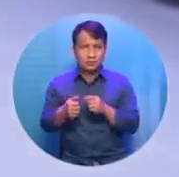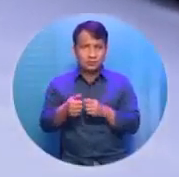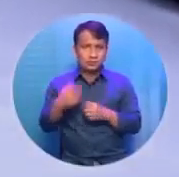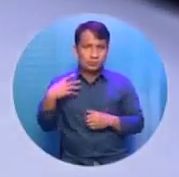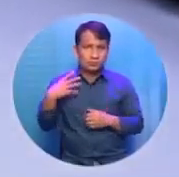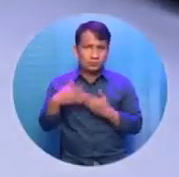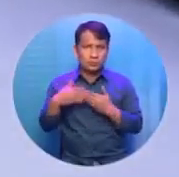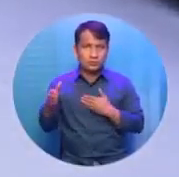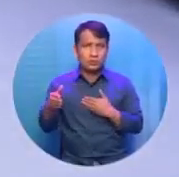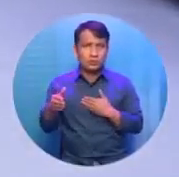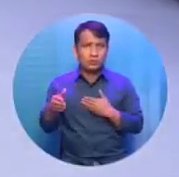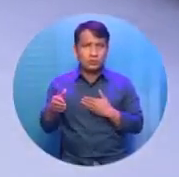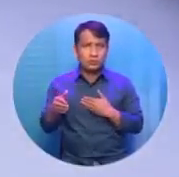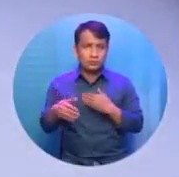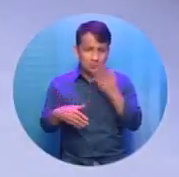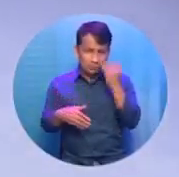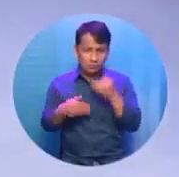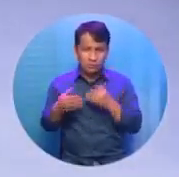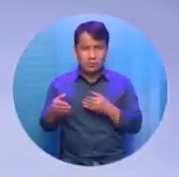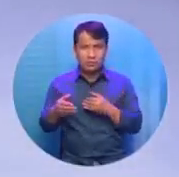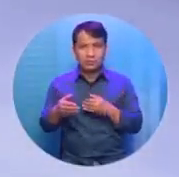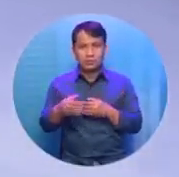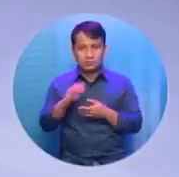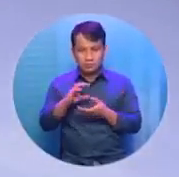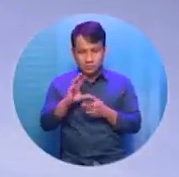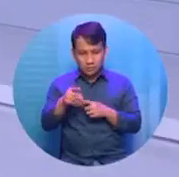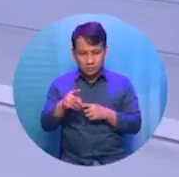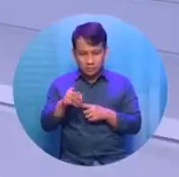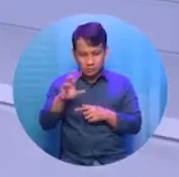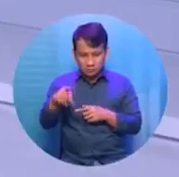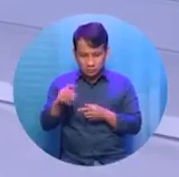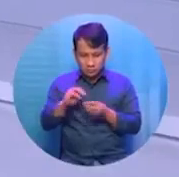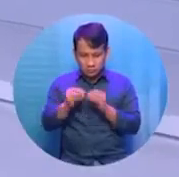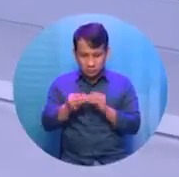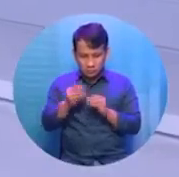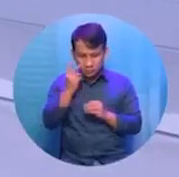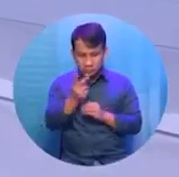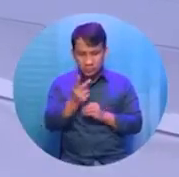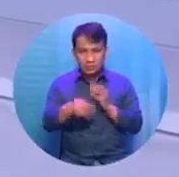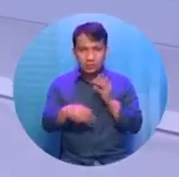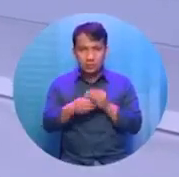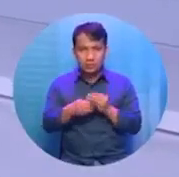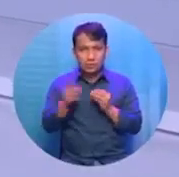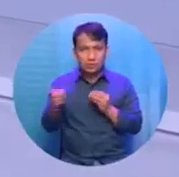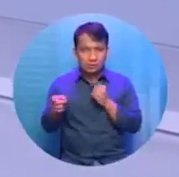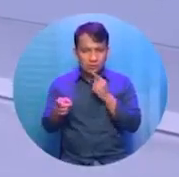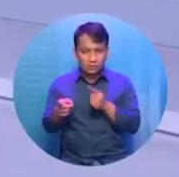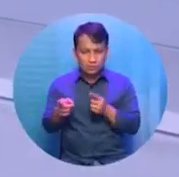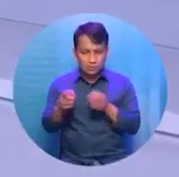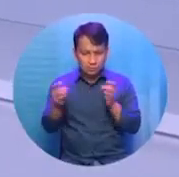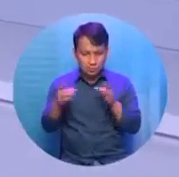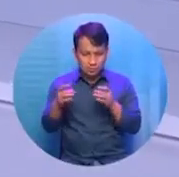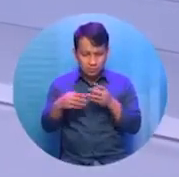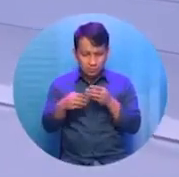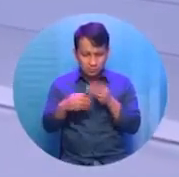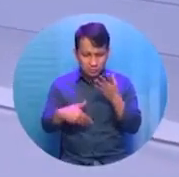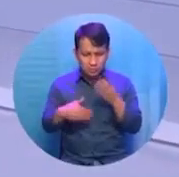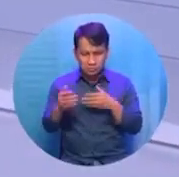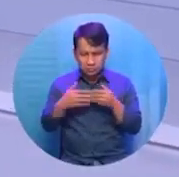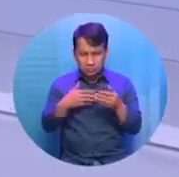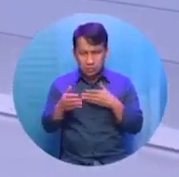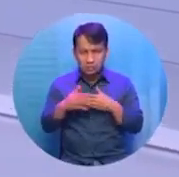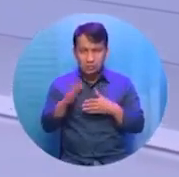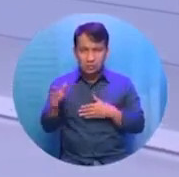iniintay. Kasi puro telephone numbers na nakikita namin. Sa halip na dati comments, nagsasalita sila kung ano